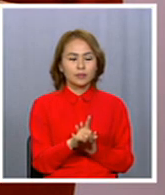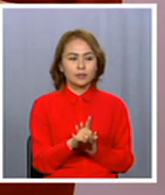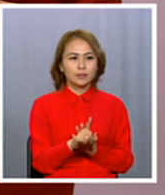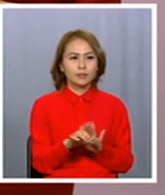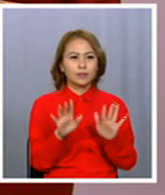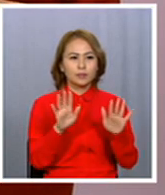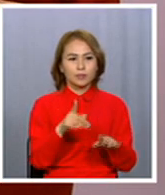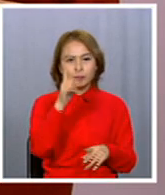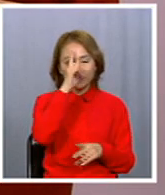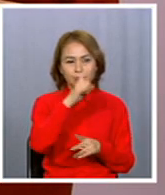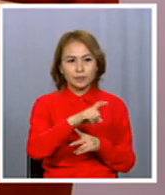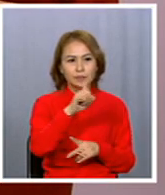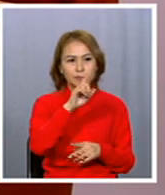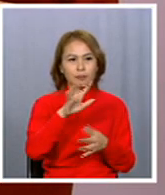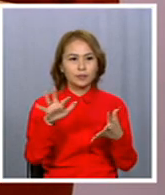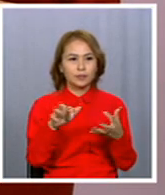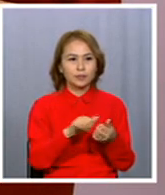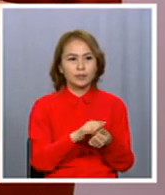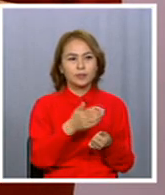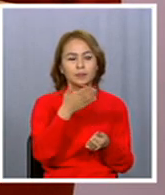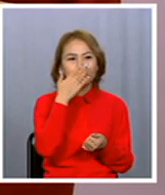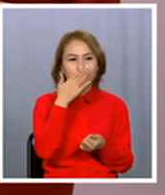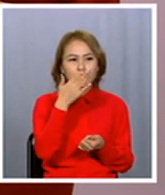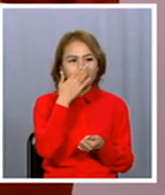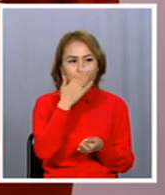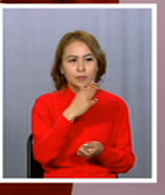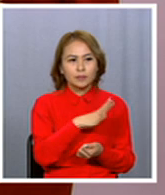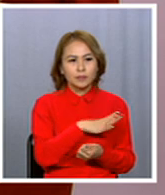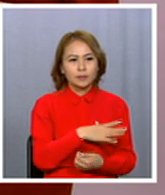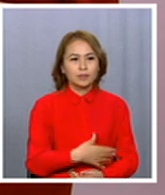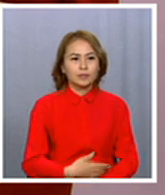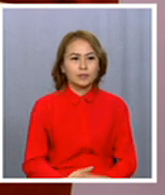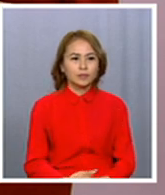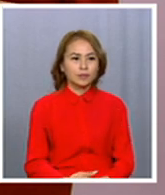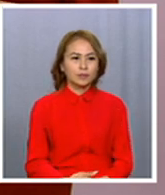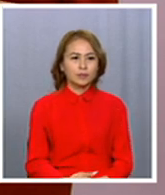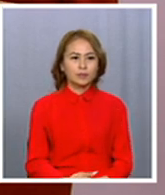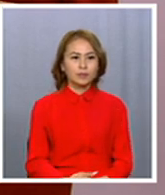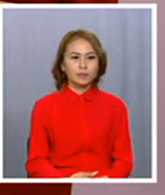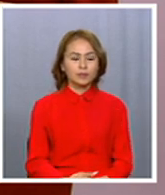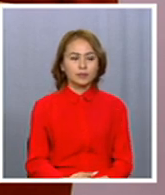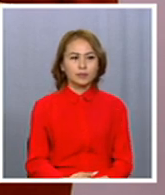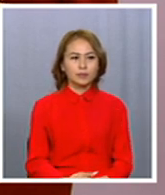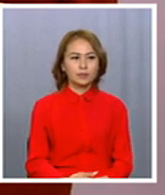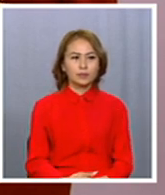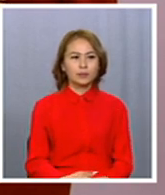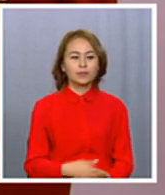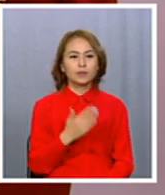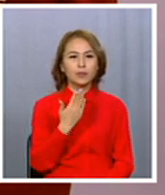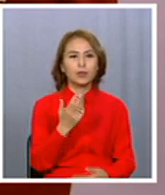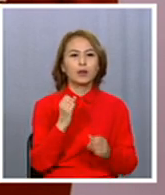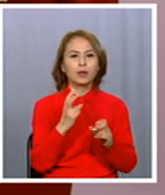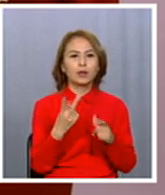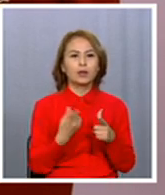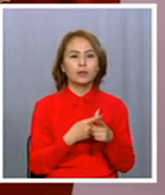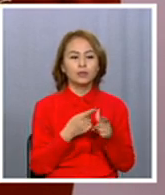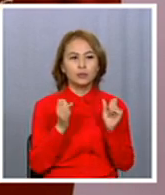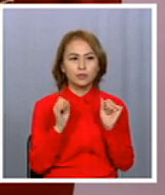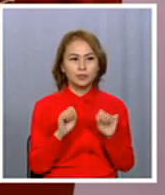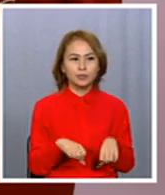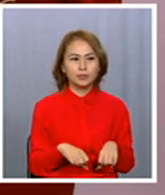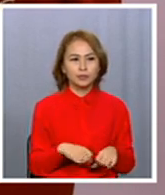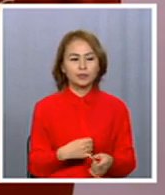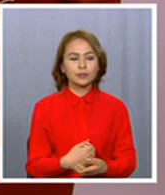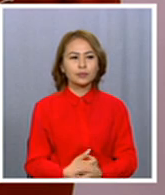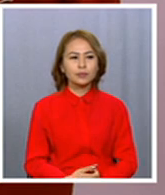бас көтермей көкті ескеп-ескеп қояды. Балалар, бұл бөлімді қалай атауға болады? Қане